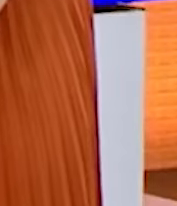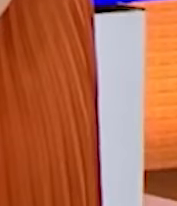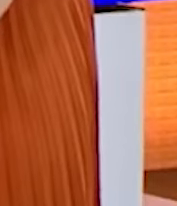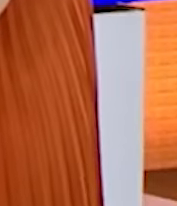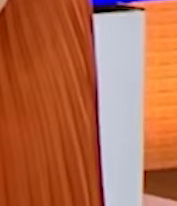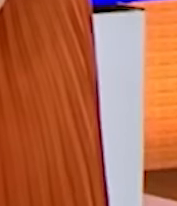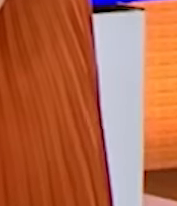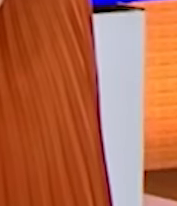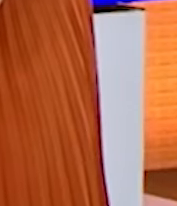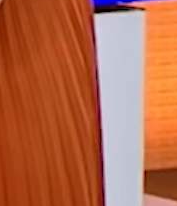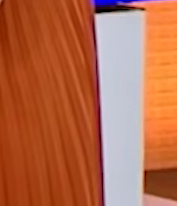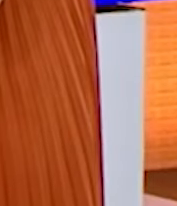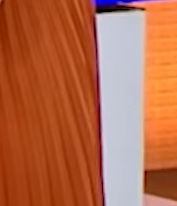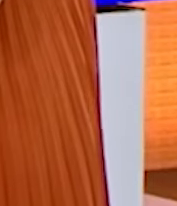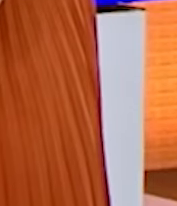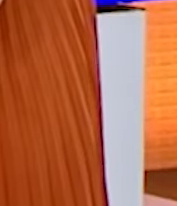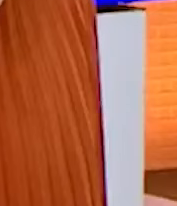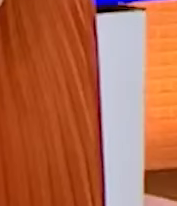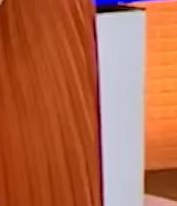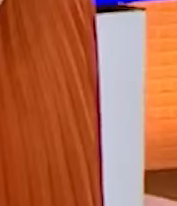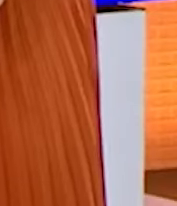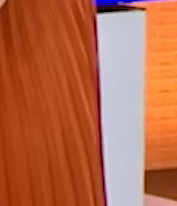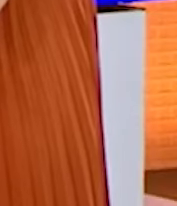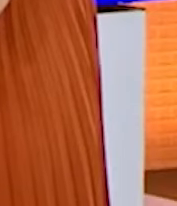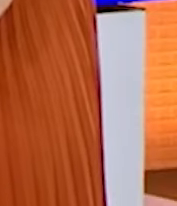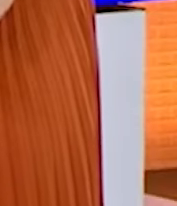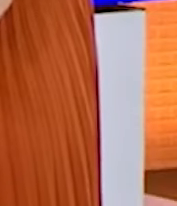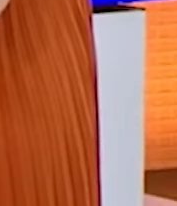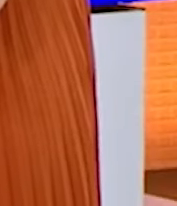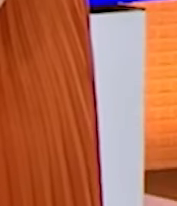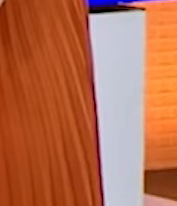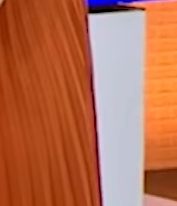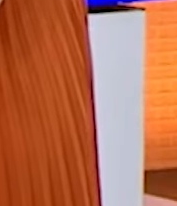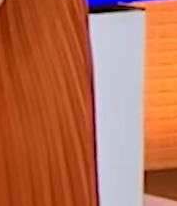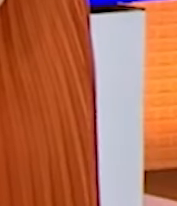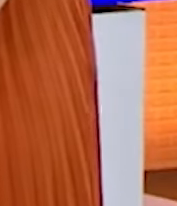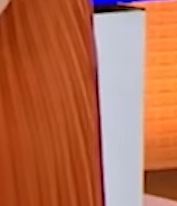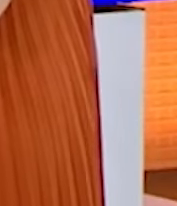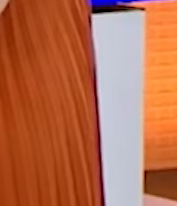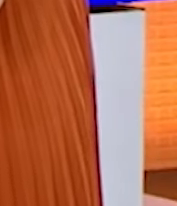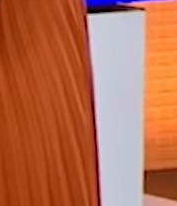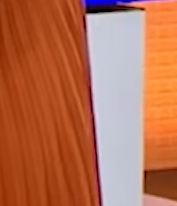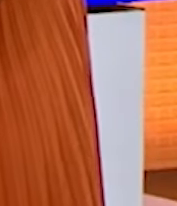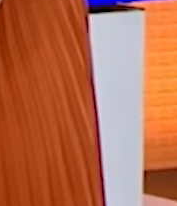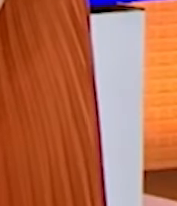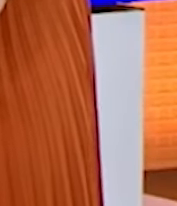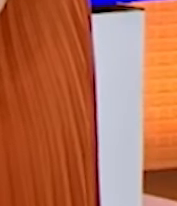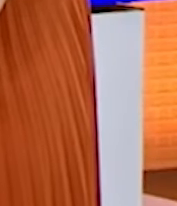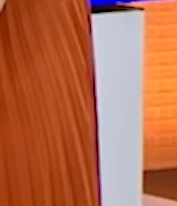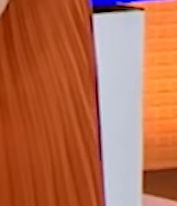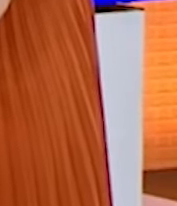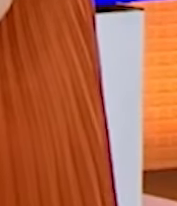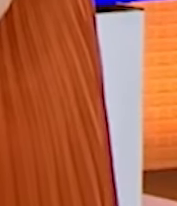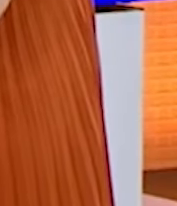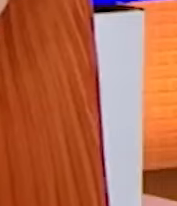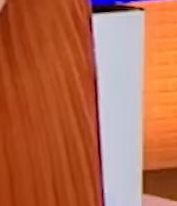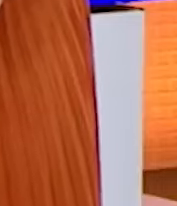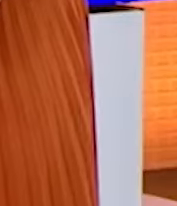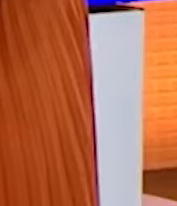Mga kapuso, para una ka sa mga balita, mag-subscribe sa GMA Integrated News sa YouTube. Sa mga kapuso abroad, subaybayan niyo